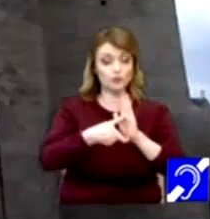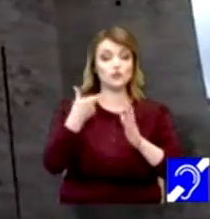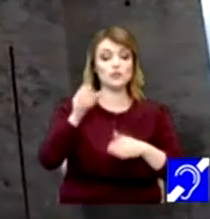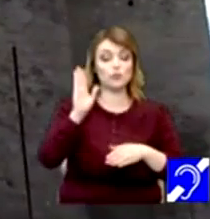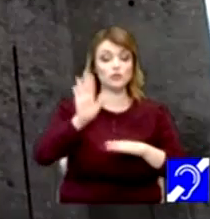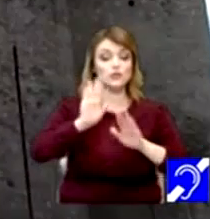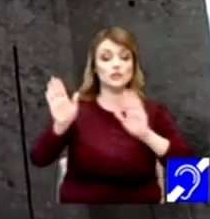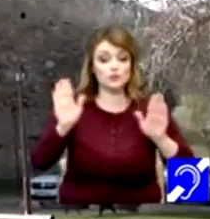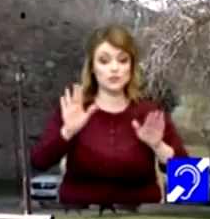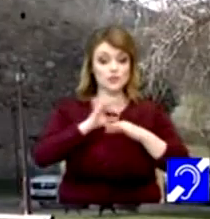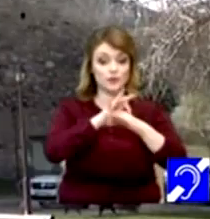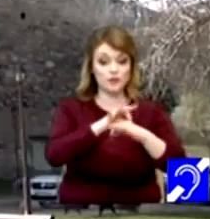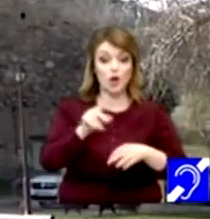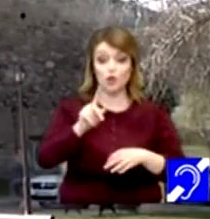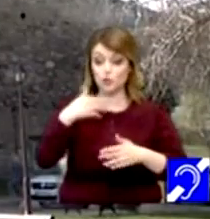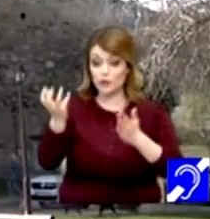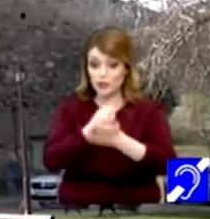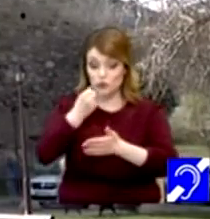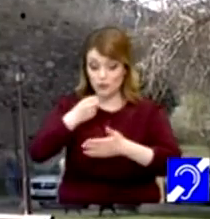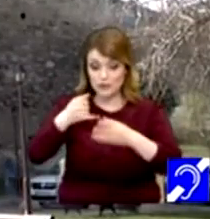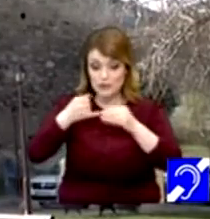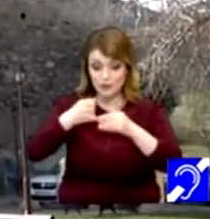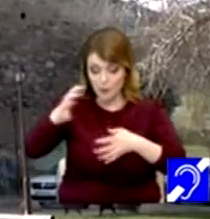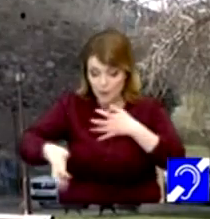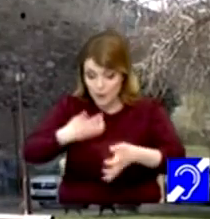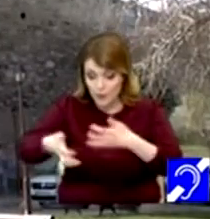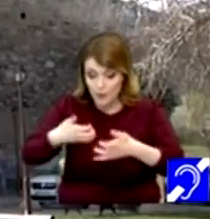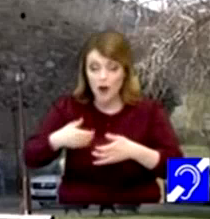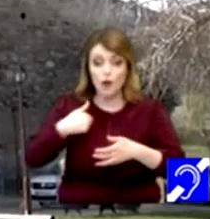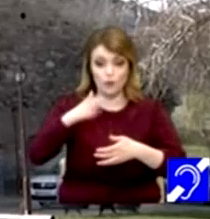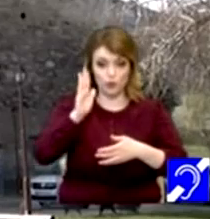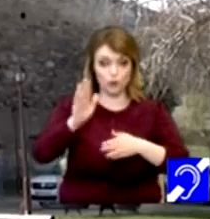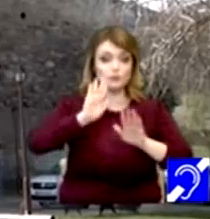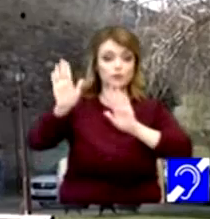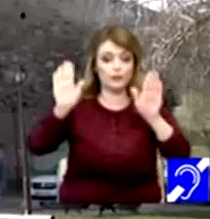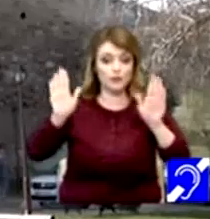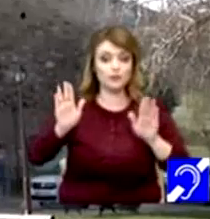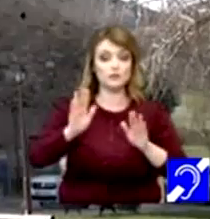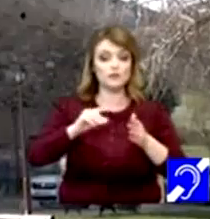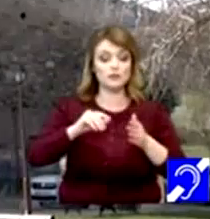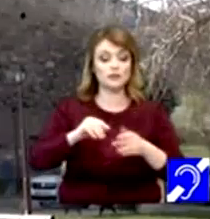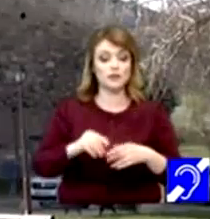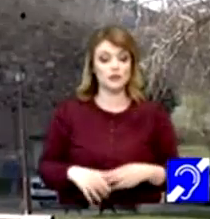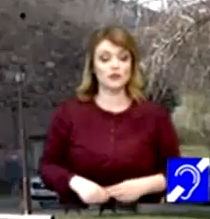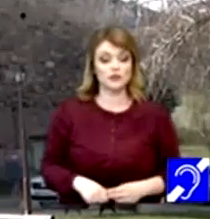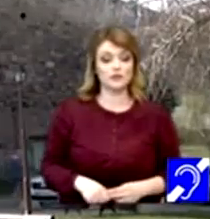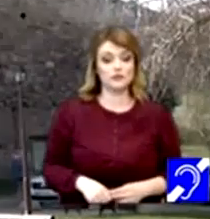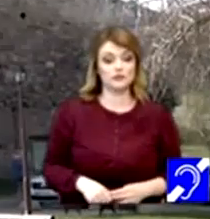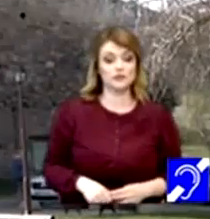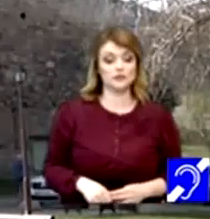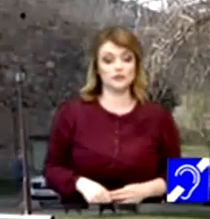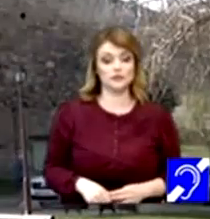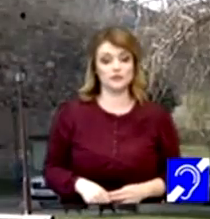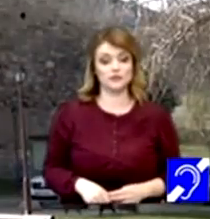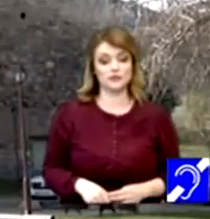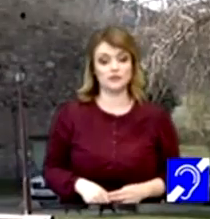în jurul turnului gigantic. Și această galerie va da niște camere unde ar fi trăit o garnizoană dacă ar fi